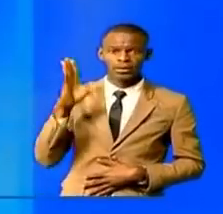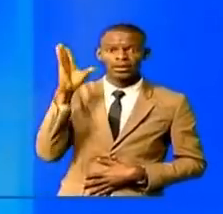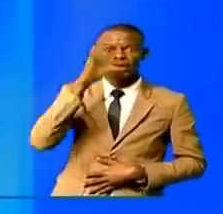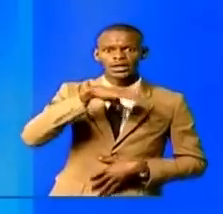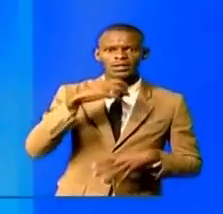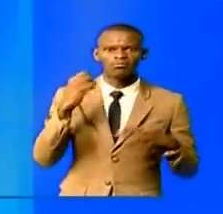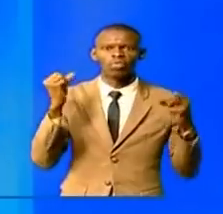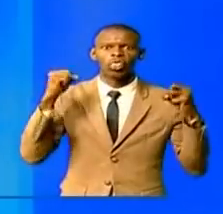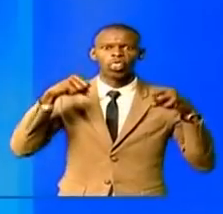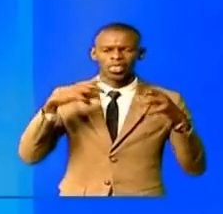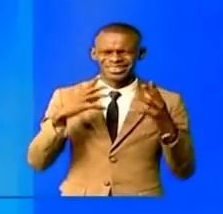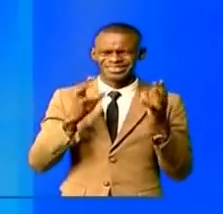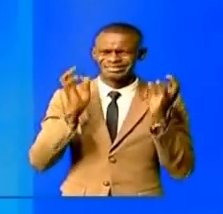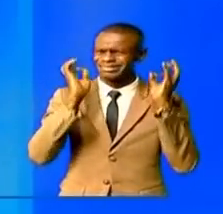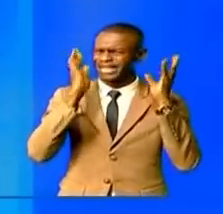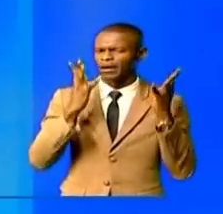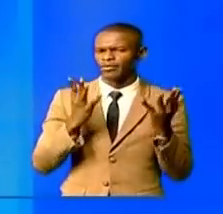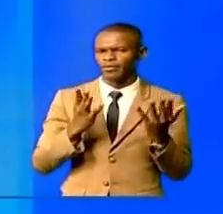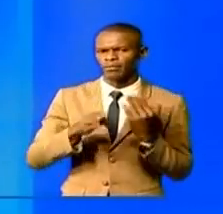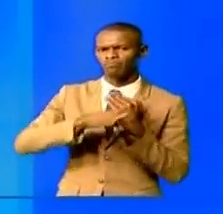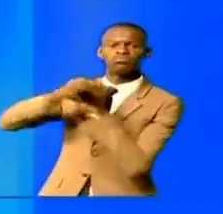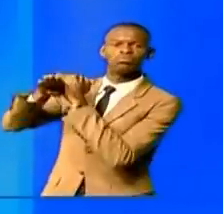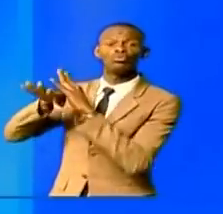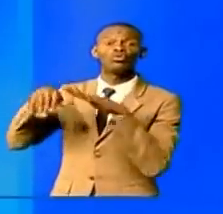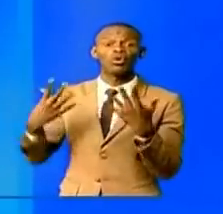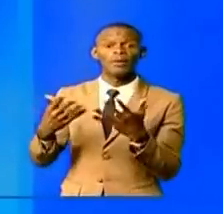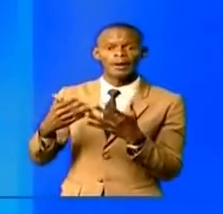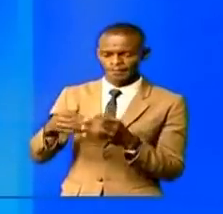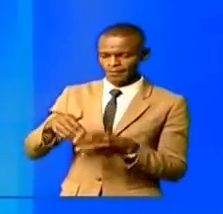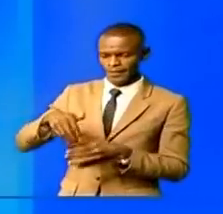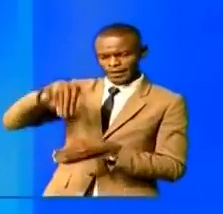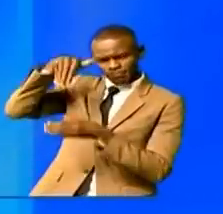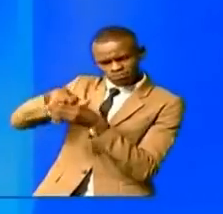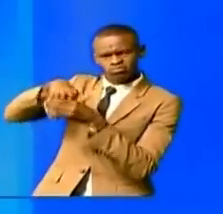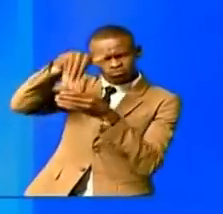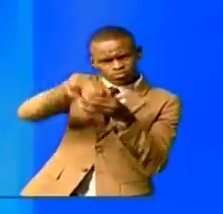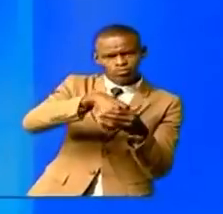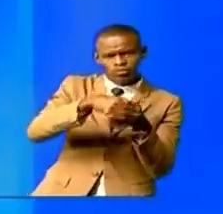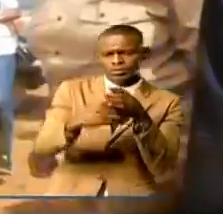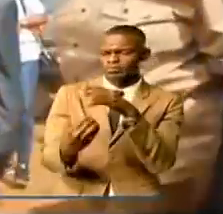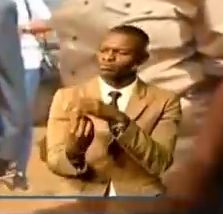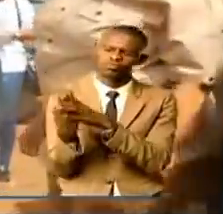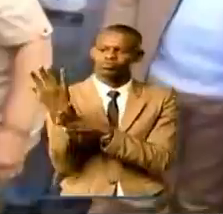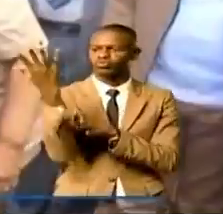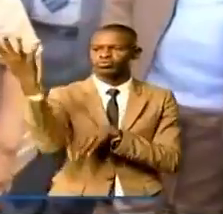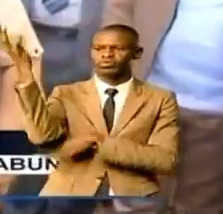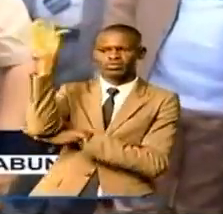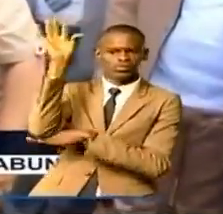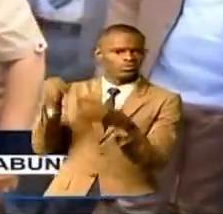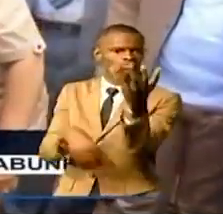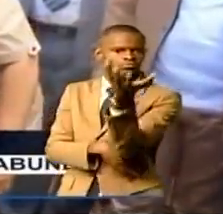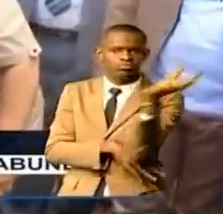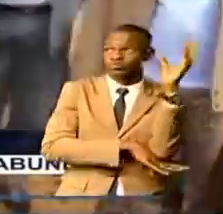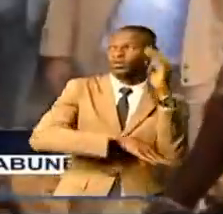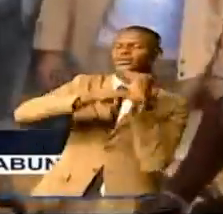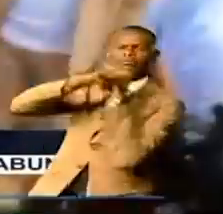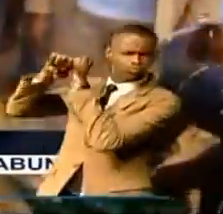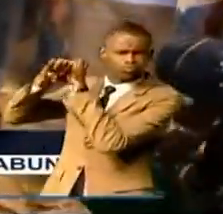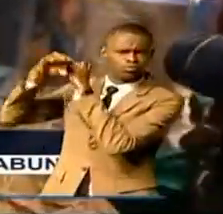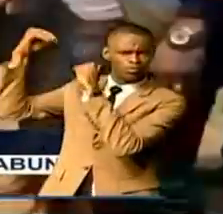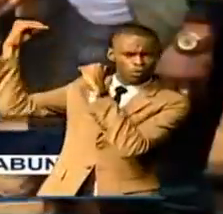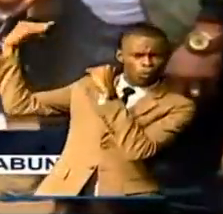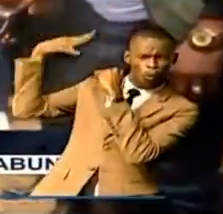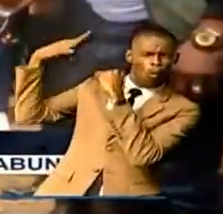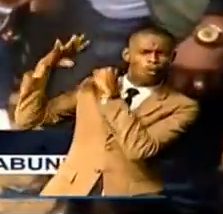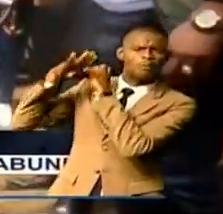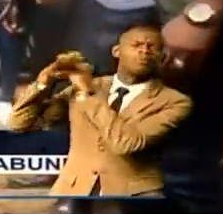Le vice-premier ministre, ministre de l'Environnement, est à l'étape du Haut-Katanga. Dans la suite des actions que mène le vice-premier ministre